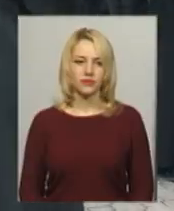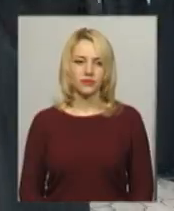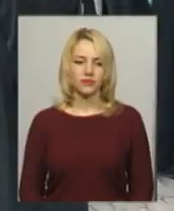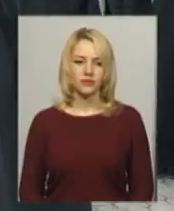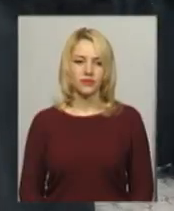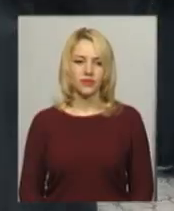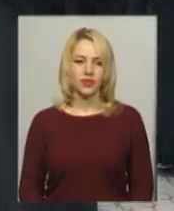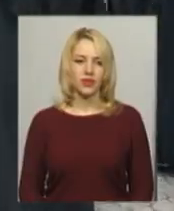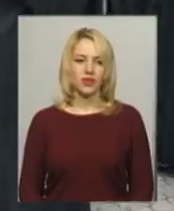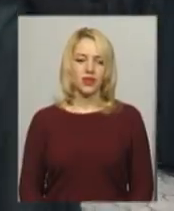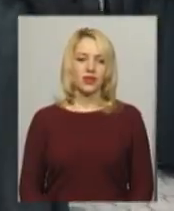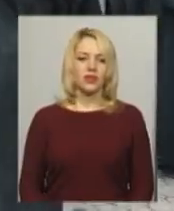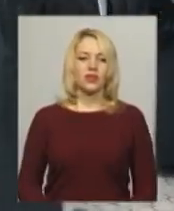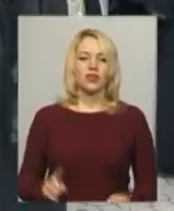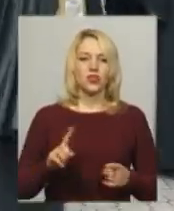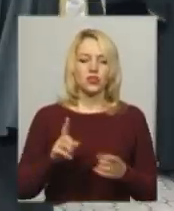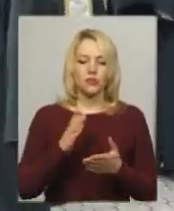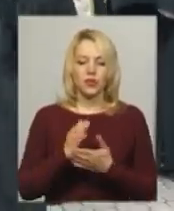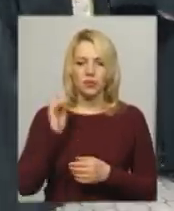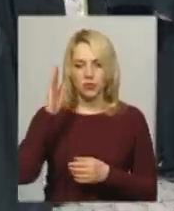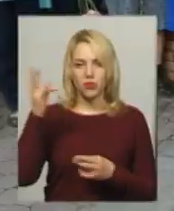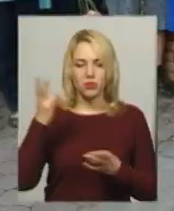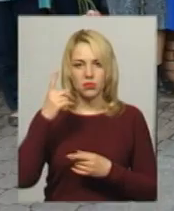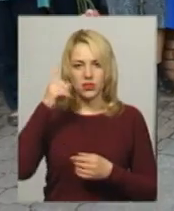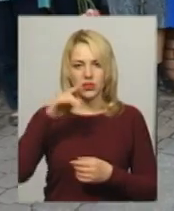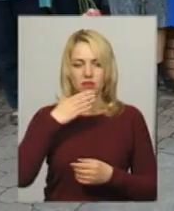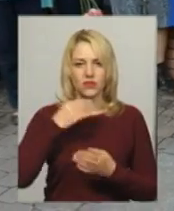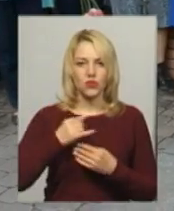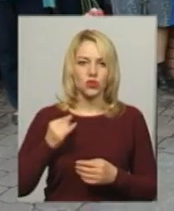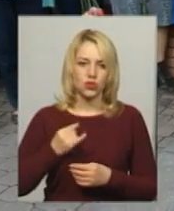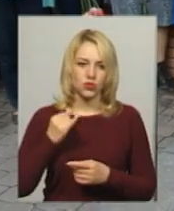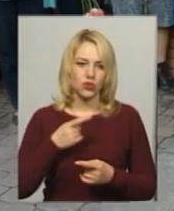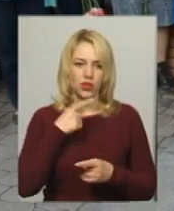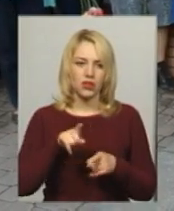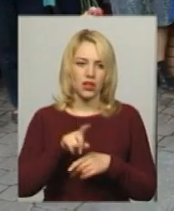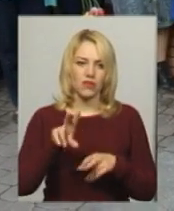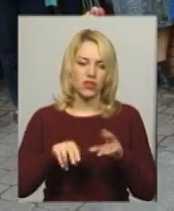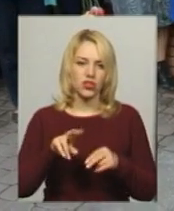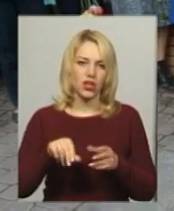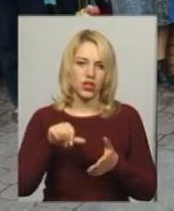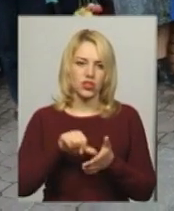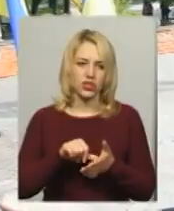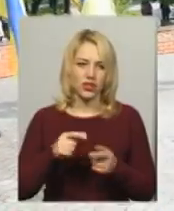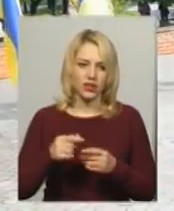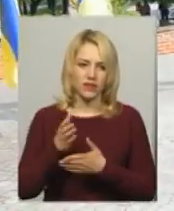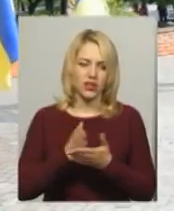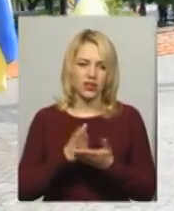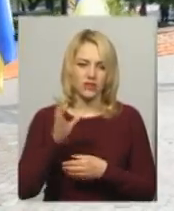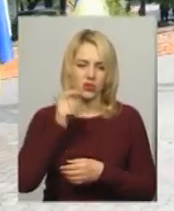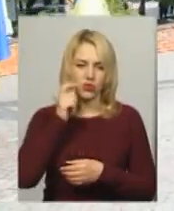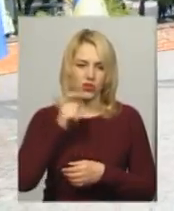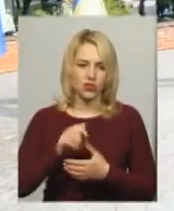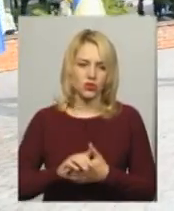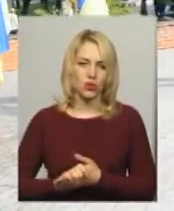Чи мати майбутнє, потрібно знати історію своєї країни. Так вважає член Центральної ради ветеранів і обласного відділення Всеукраїнського об'єднання ветеранів